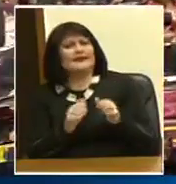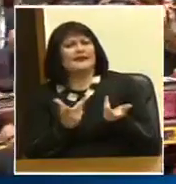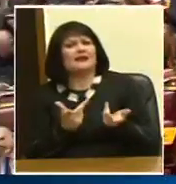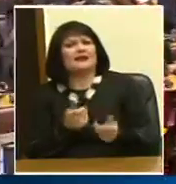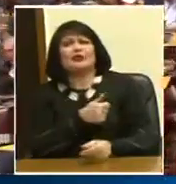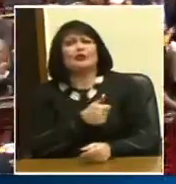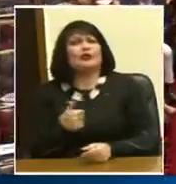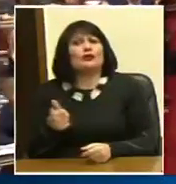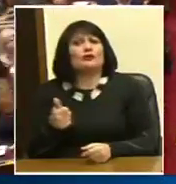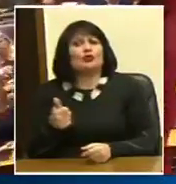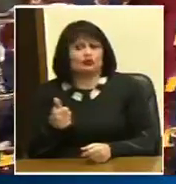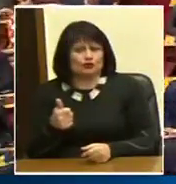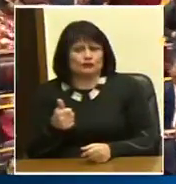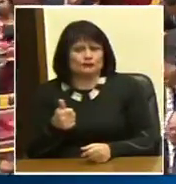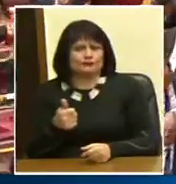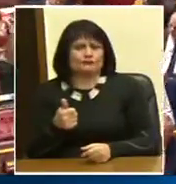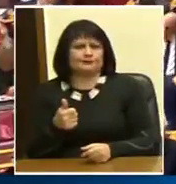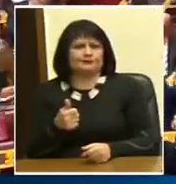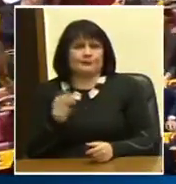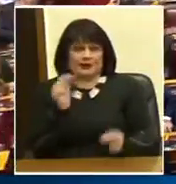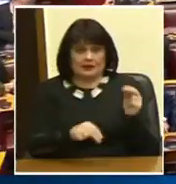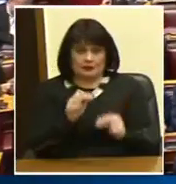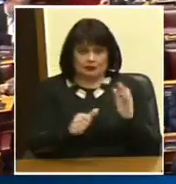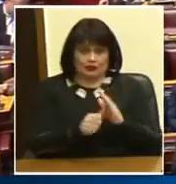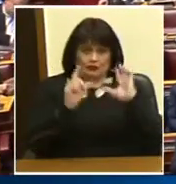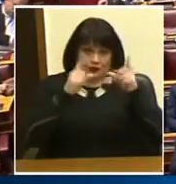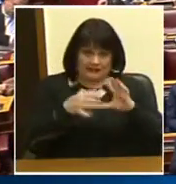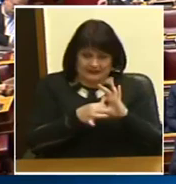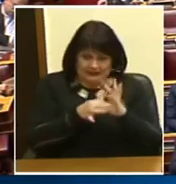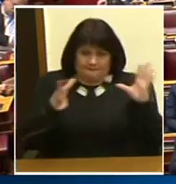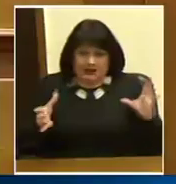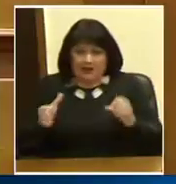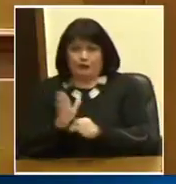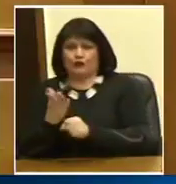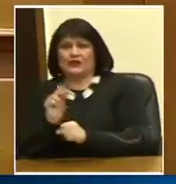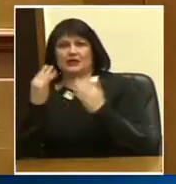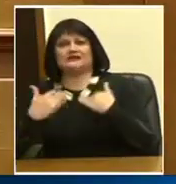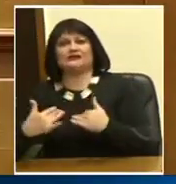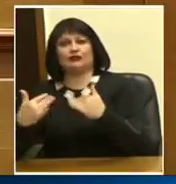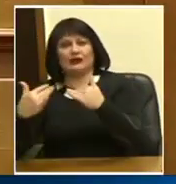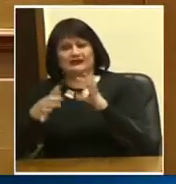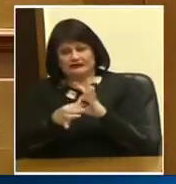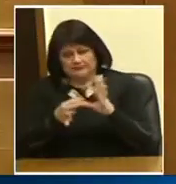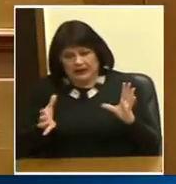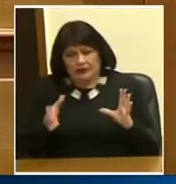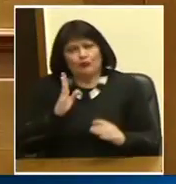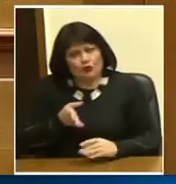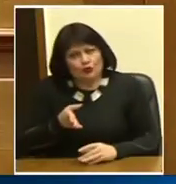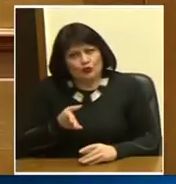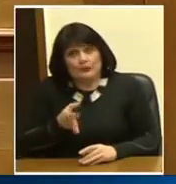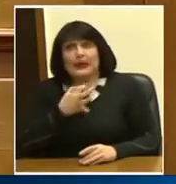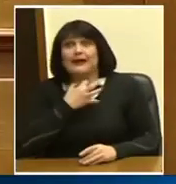στην αποσύνδεση της εκλογής Προέδρου της Δημοκρατίας από τη διάλυση της Βουλής, αλλά μπορούμε να πετύχουμε και ως προς την